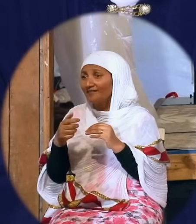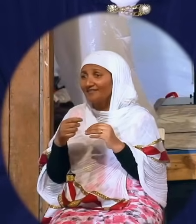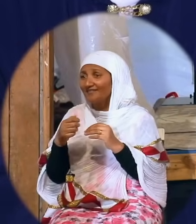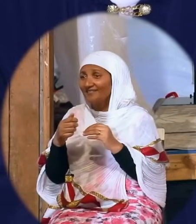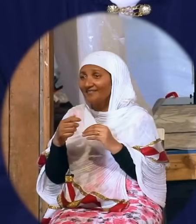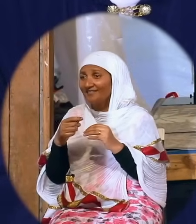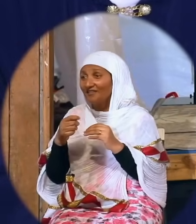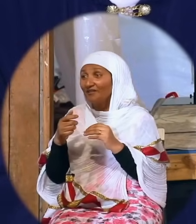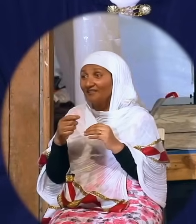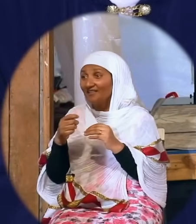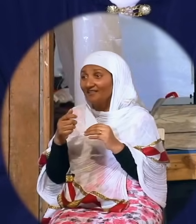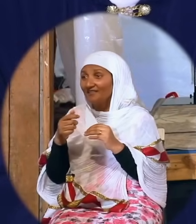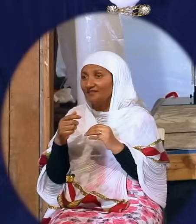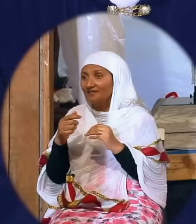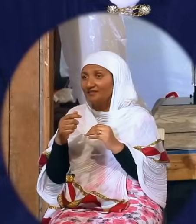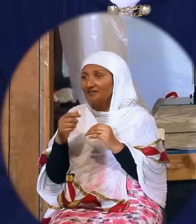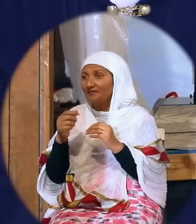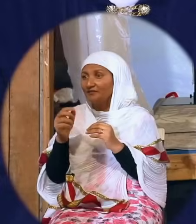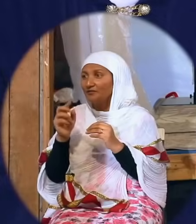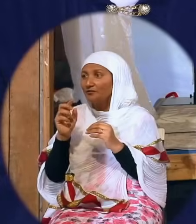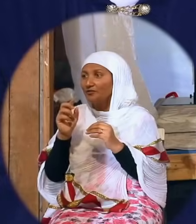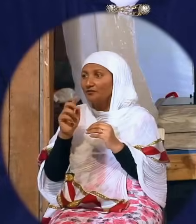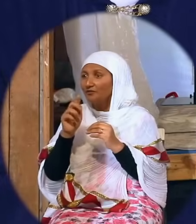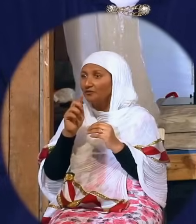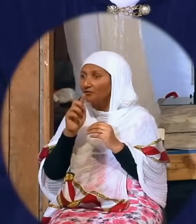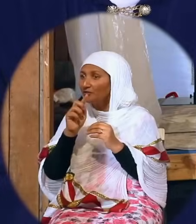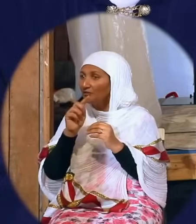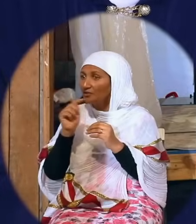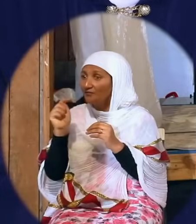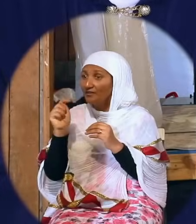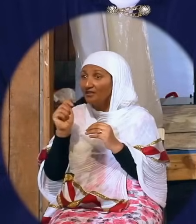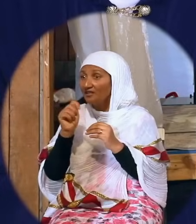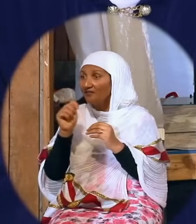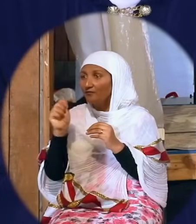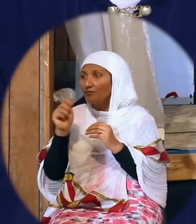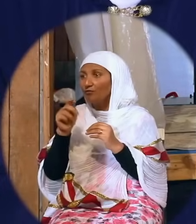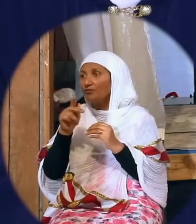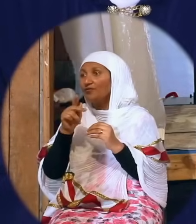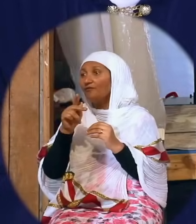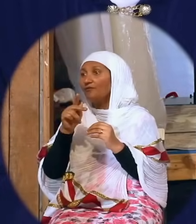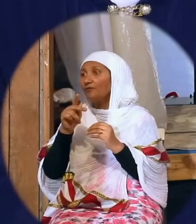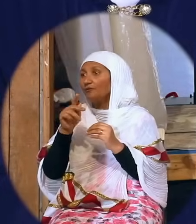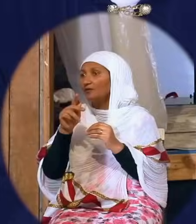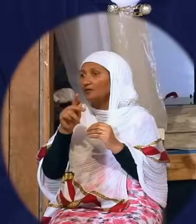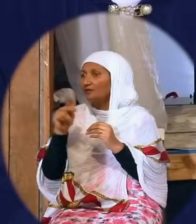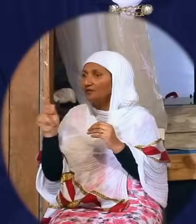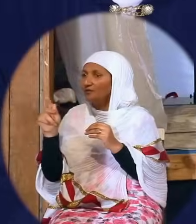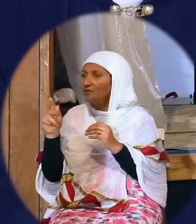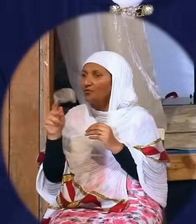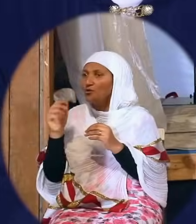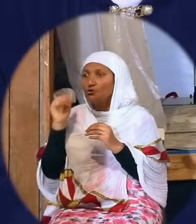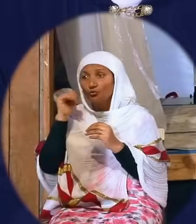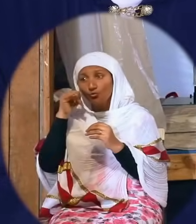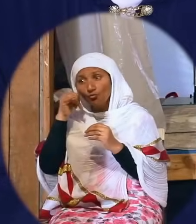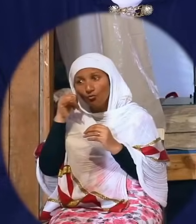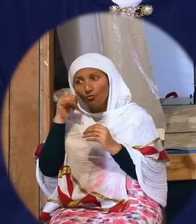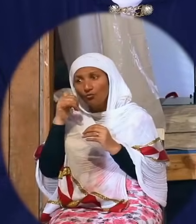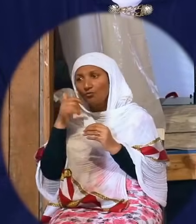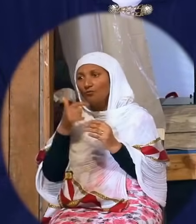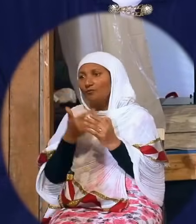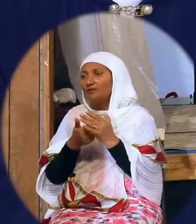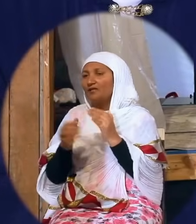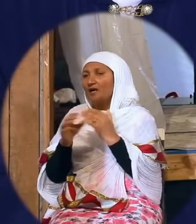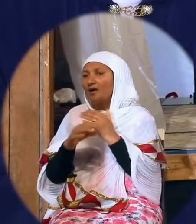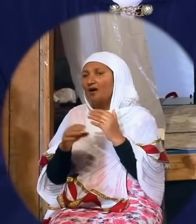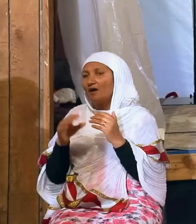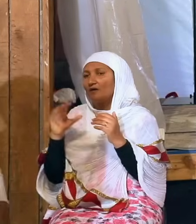ስክሪን ልበለው መሰል ቲቪው ፊልሙ ስልካችን አሁን እዚህ ሀገር እንደኛ ሀገር ጉልበትም ያግዝ የለም